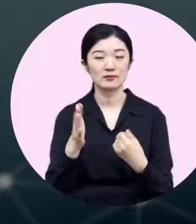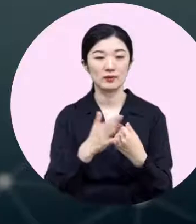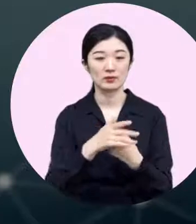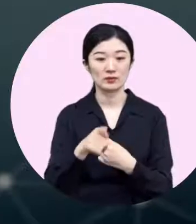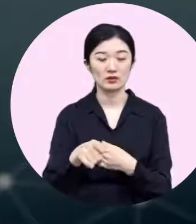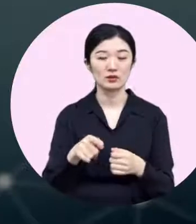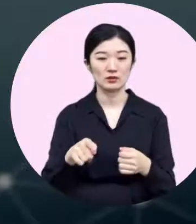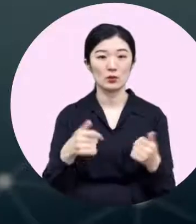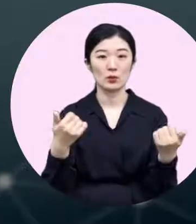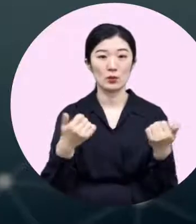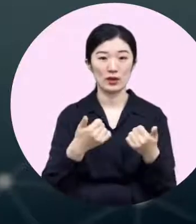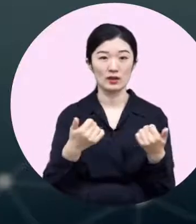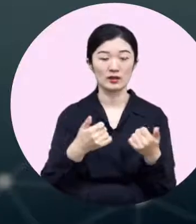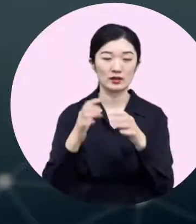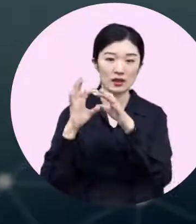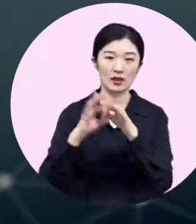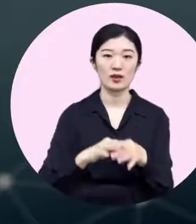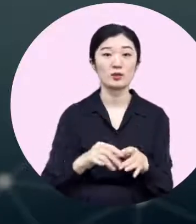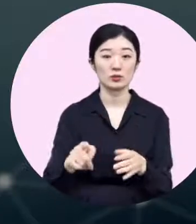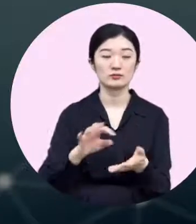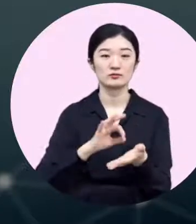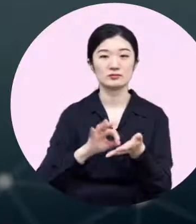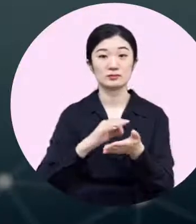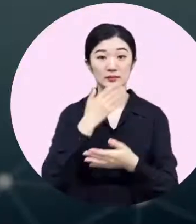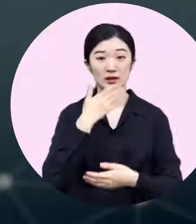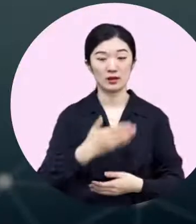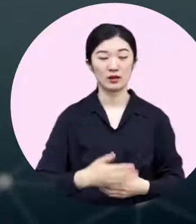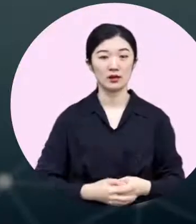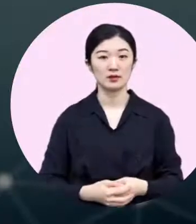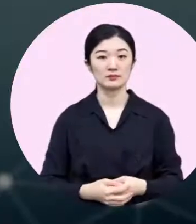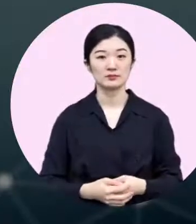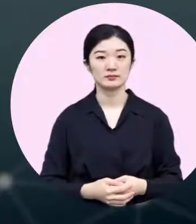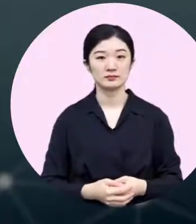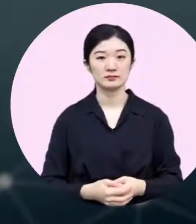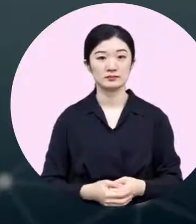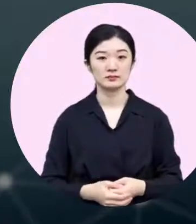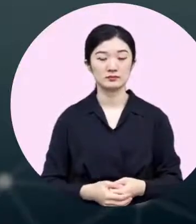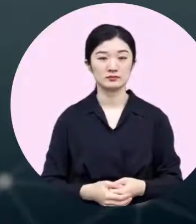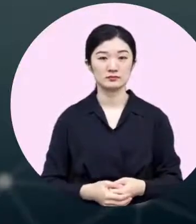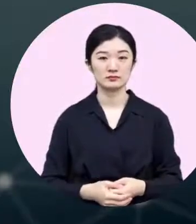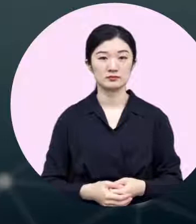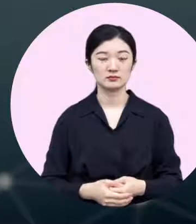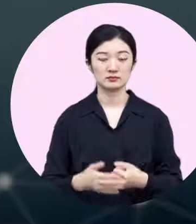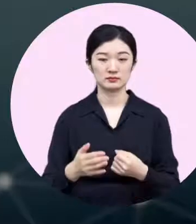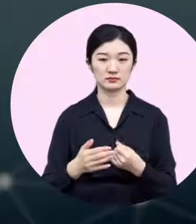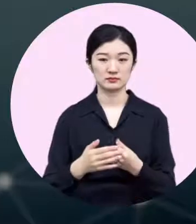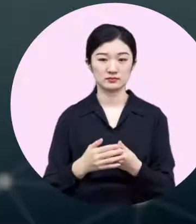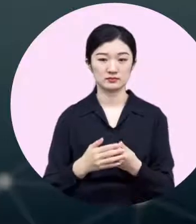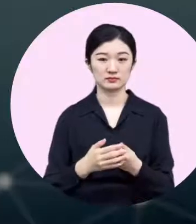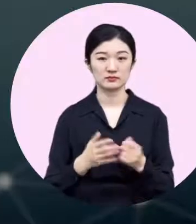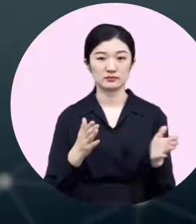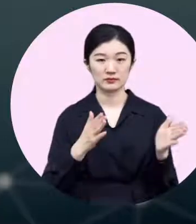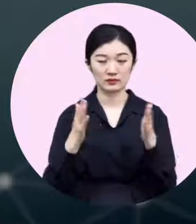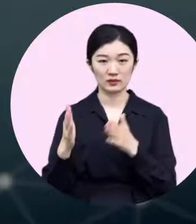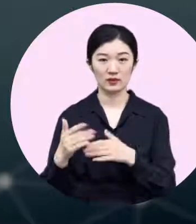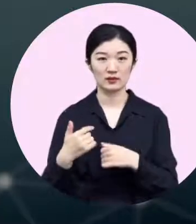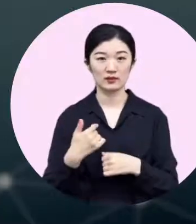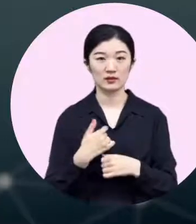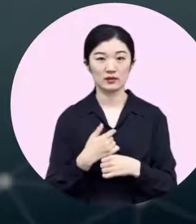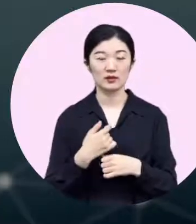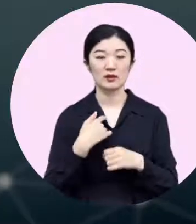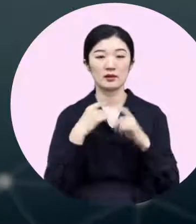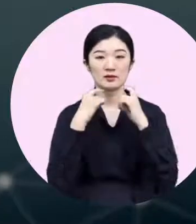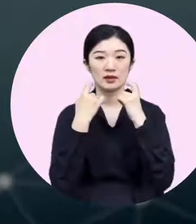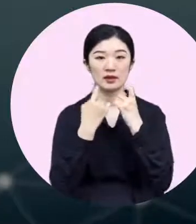한은 계속해서 이 회의 링크를 사용하실 수 있는 거예요. 그렇죠? 그래서 필요한 경우 반복을 체크해 주시면 되고, 개인 회의 아이디 사용은 안